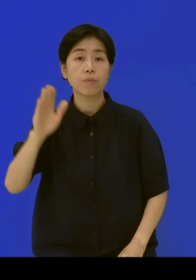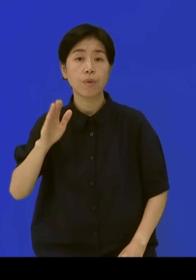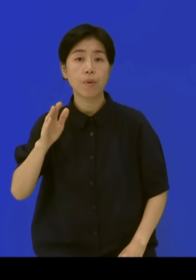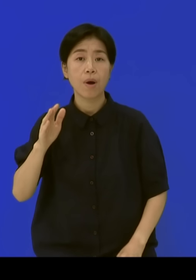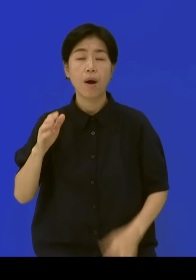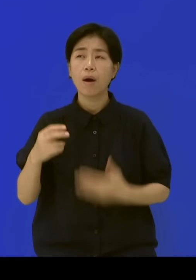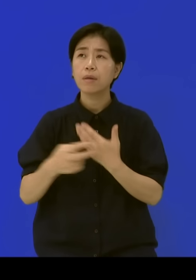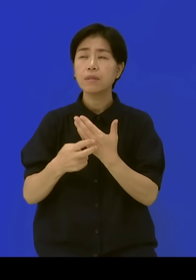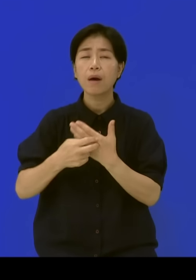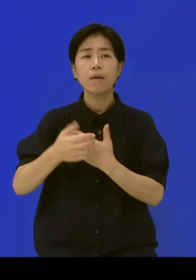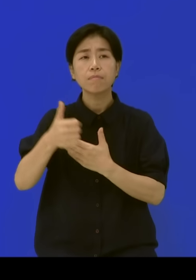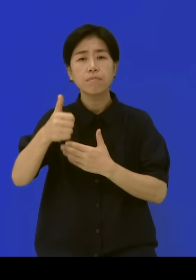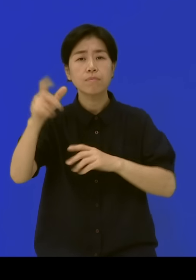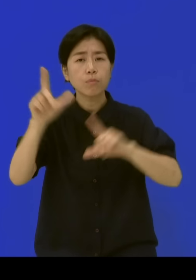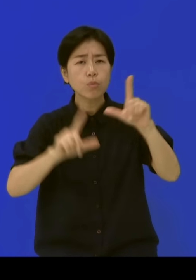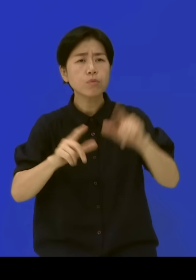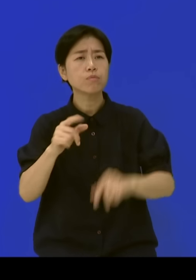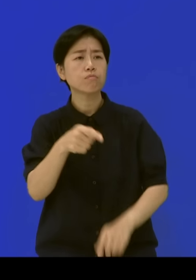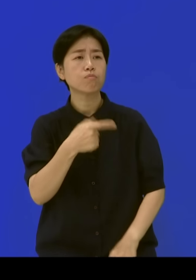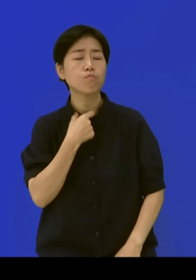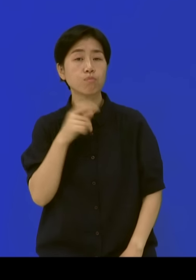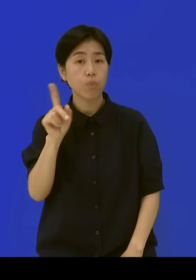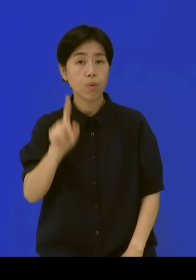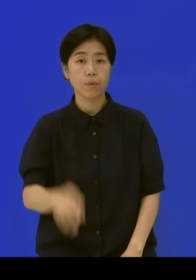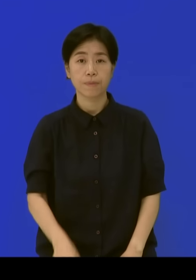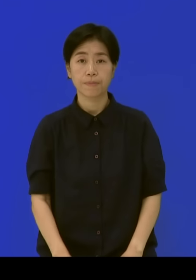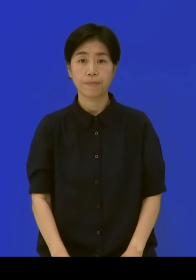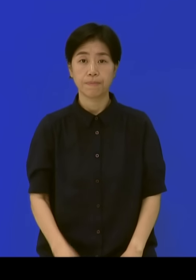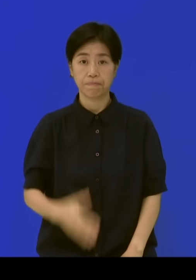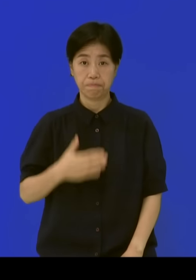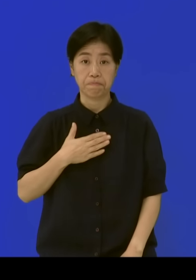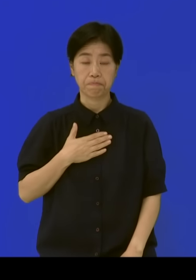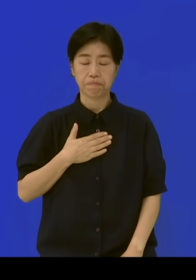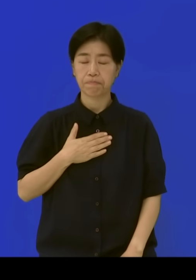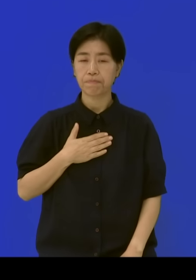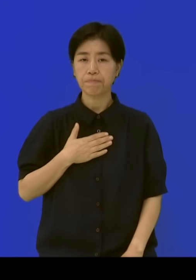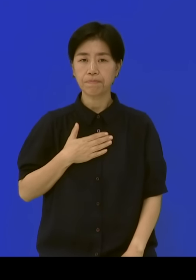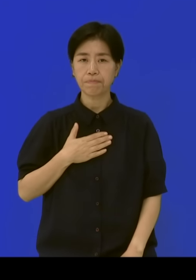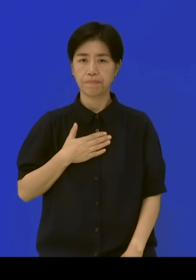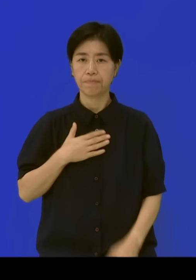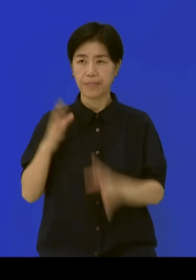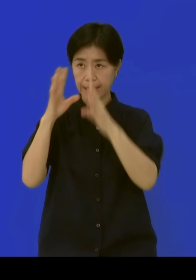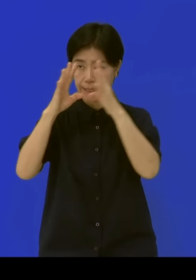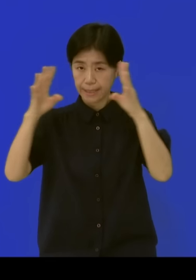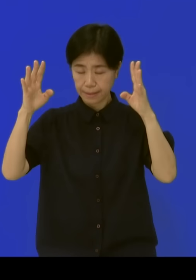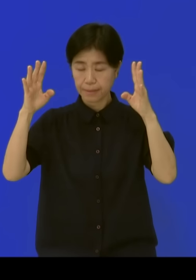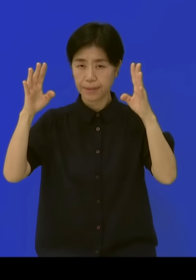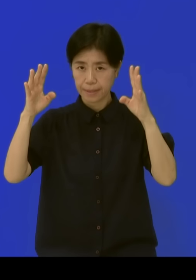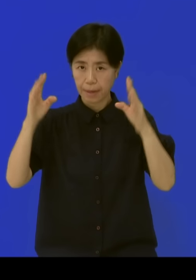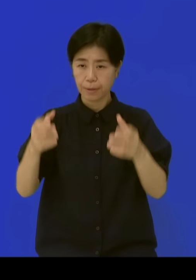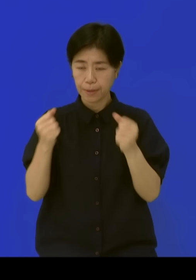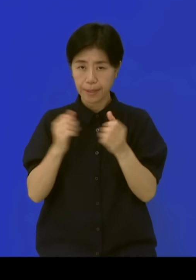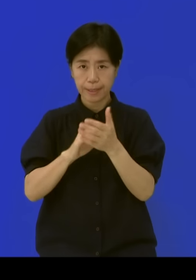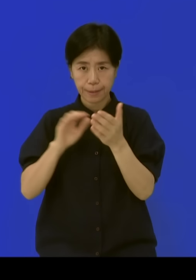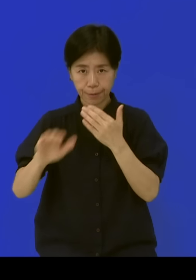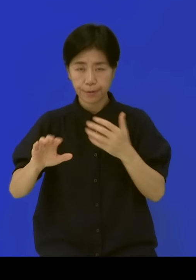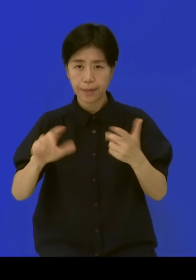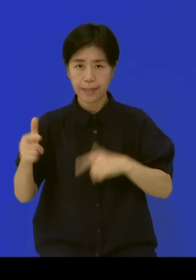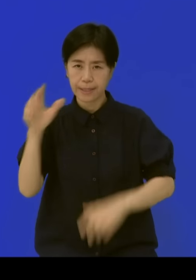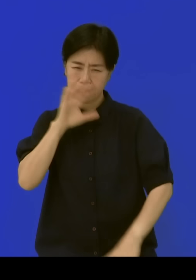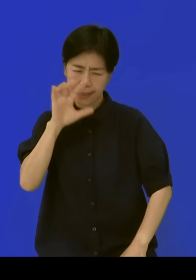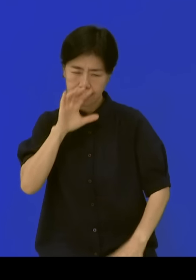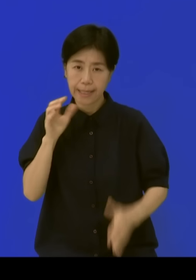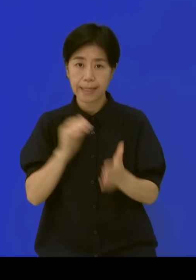이제 그렇게 의사가 되고 네. 그래도 국내에서 유수의 대학병원에서 훈련을 받고 네. 전문의가